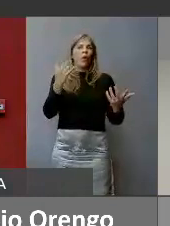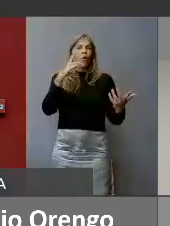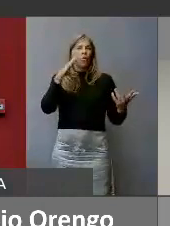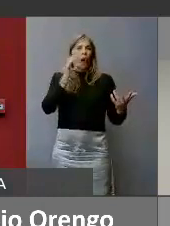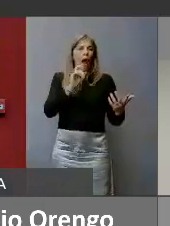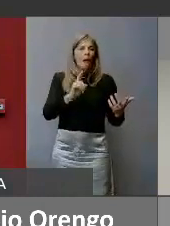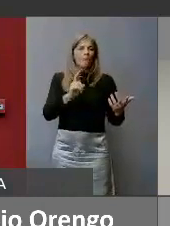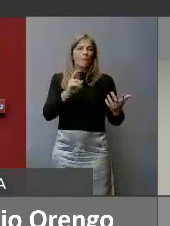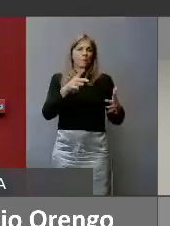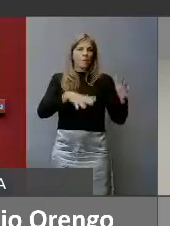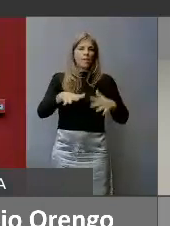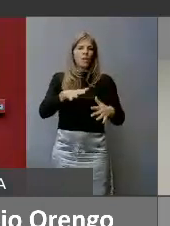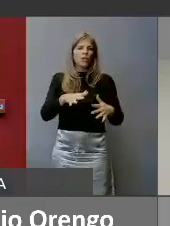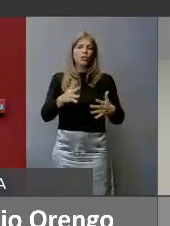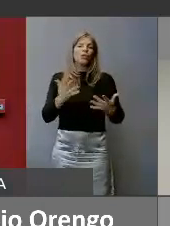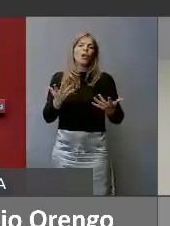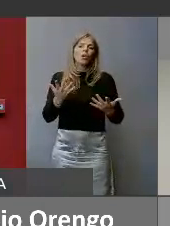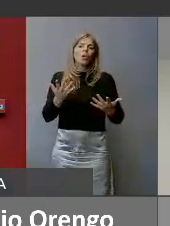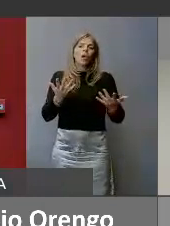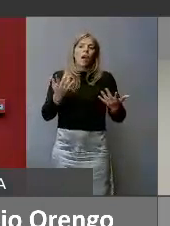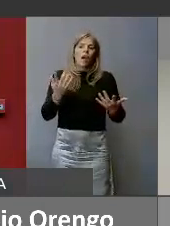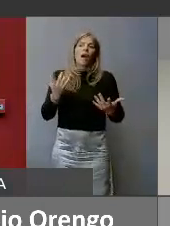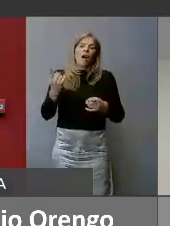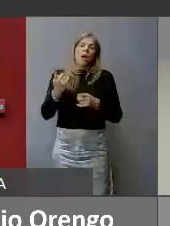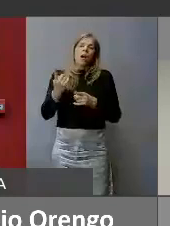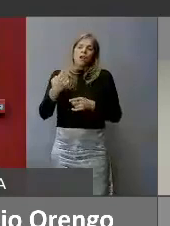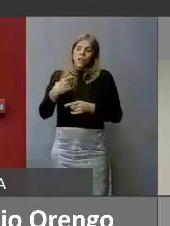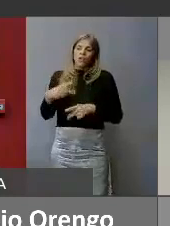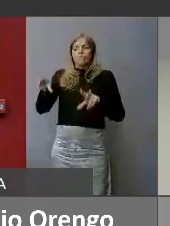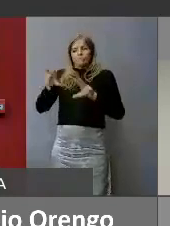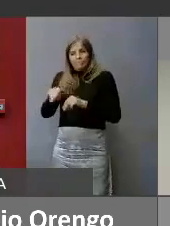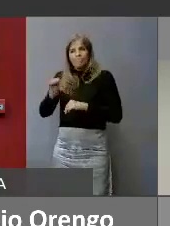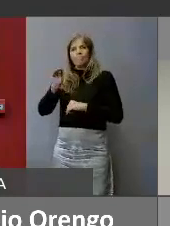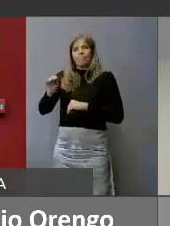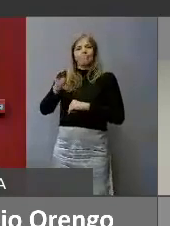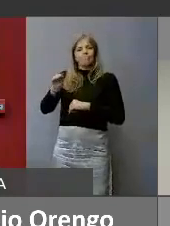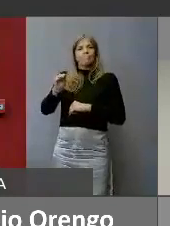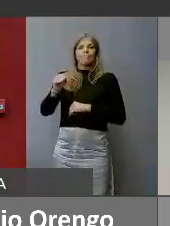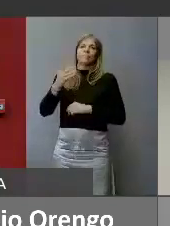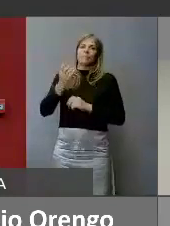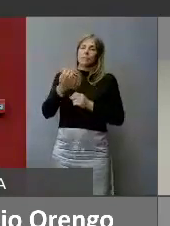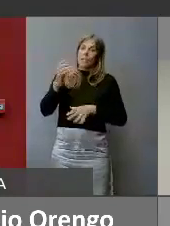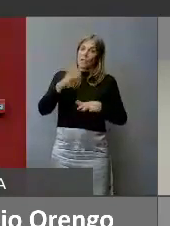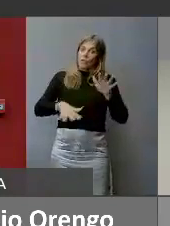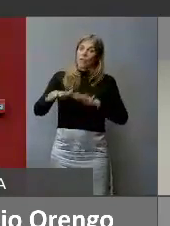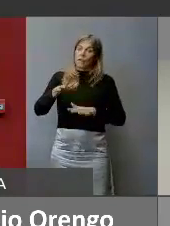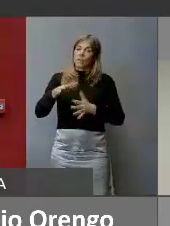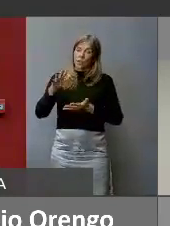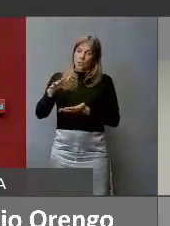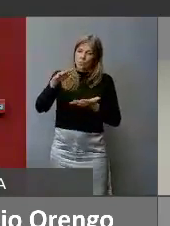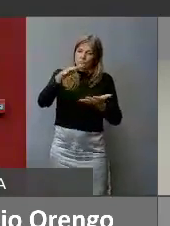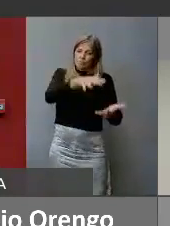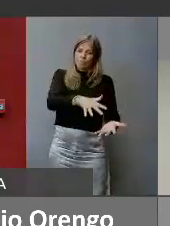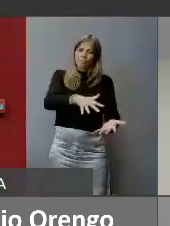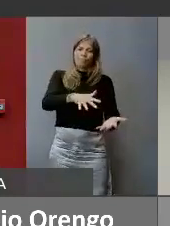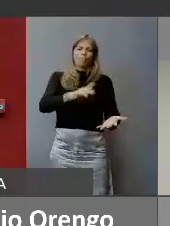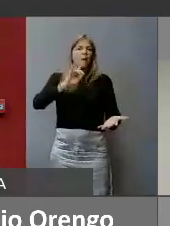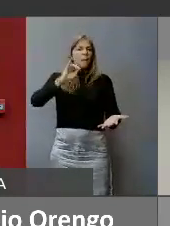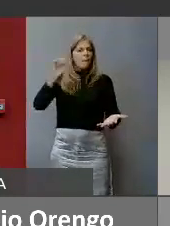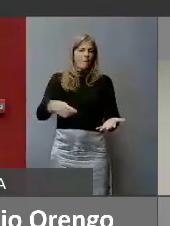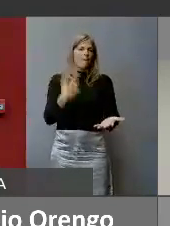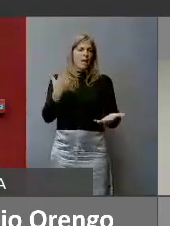di cantieri importanti di dare tutte quelle che sono le informazioni anzi di roio anche i reti di